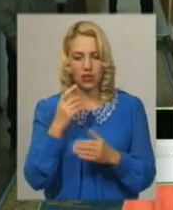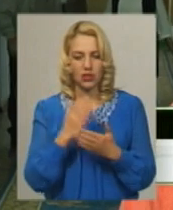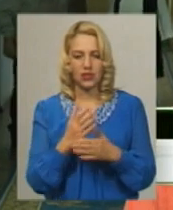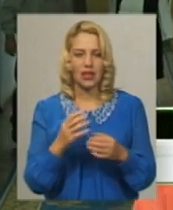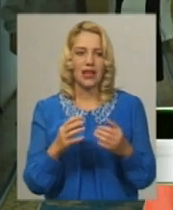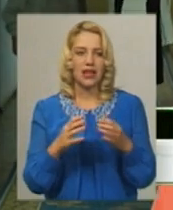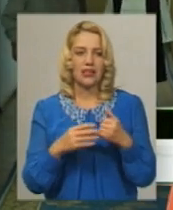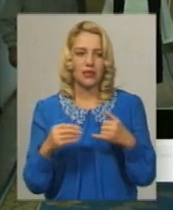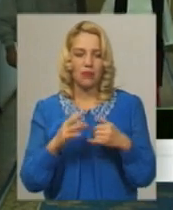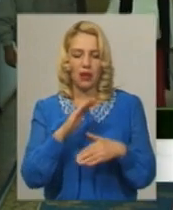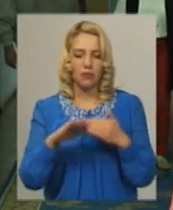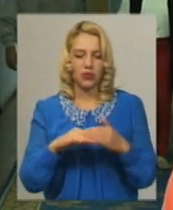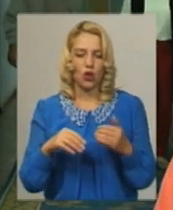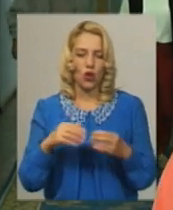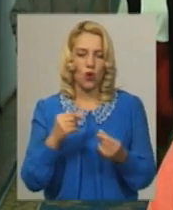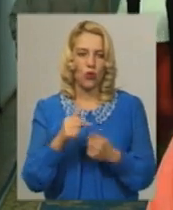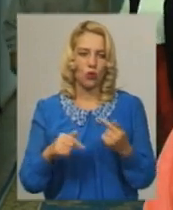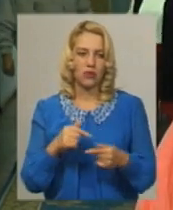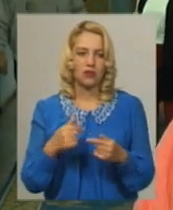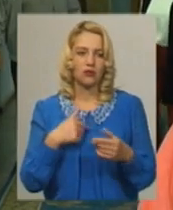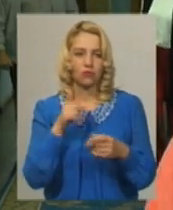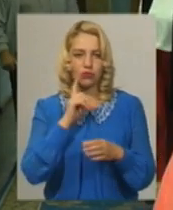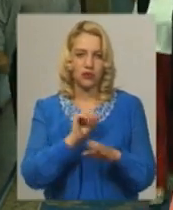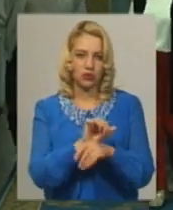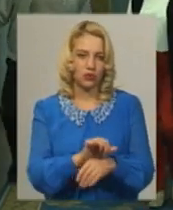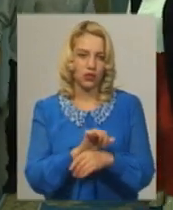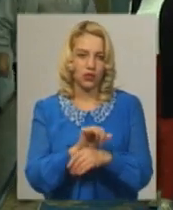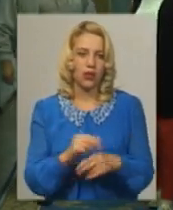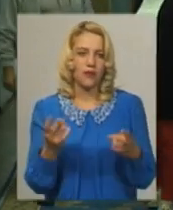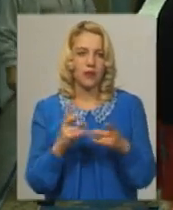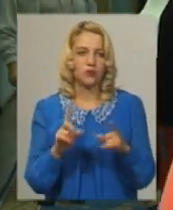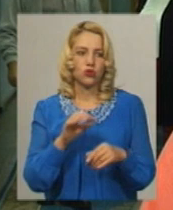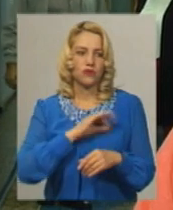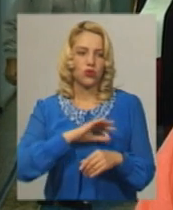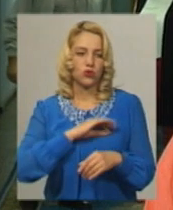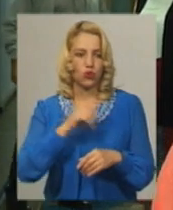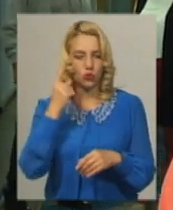під комерцію, не знаю, на які правильніше. Тобто вона поки простає, треба її щось